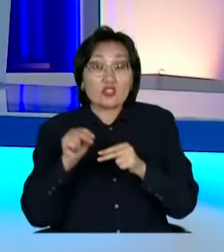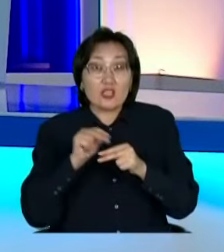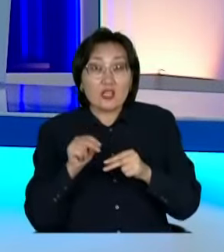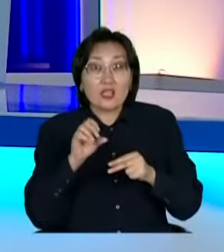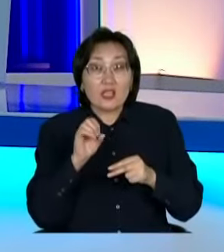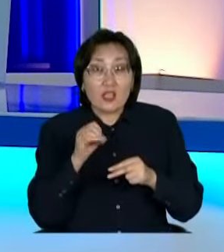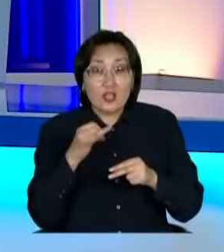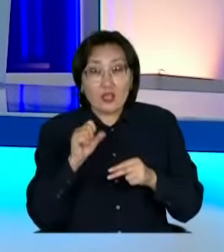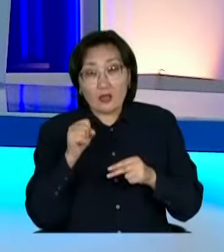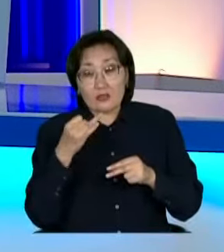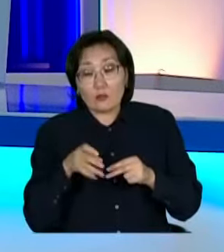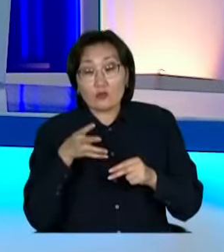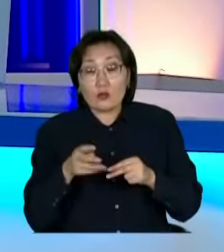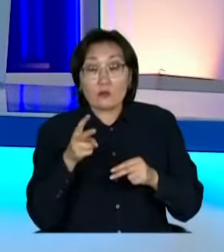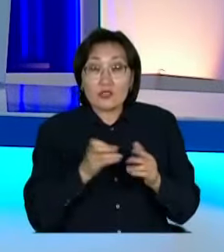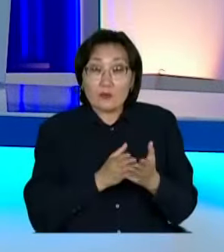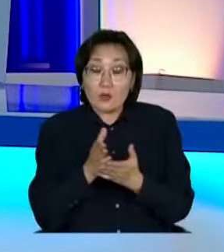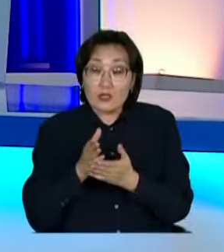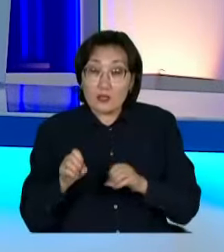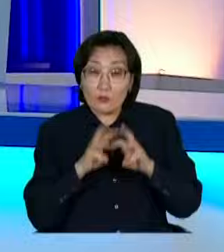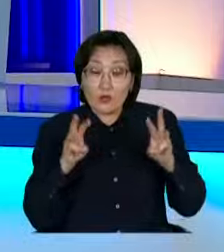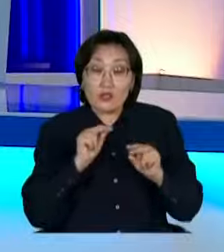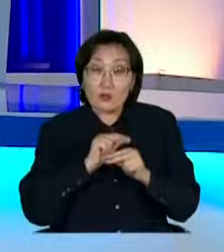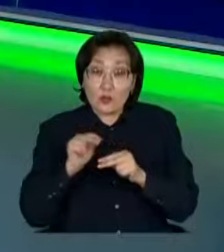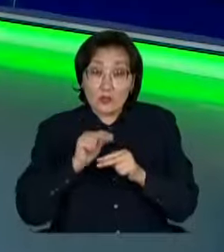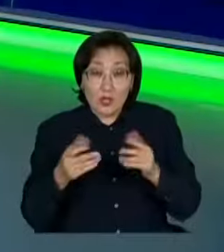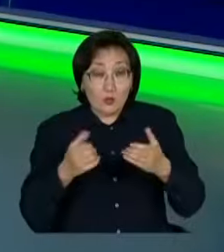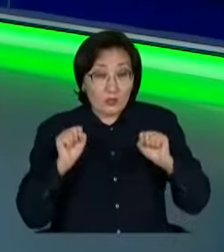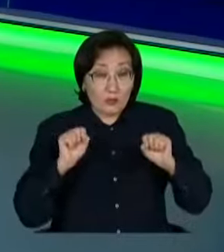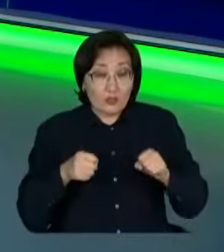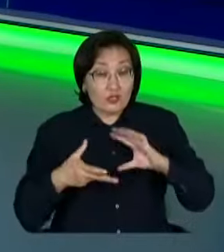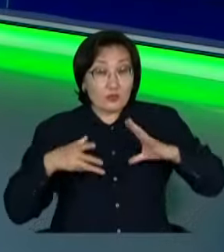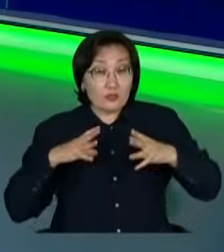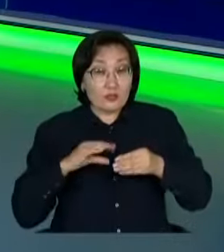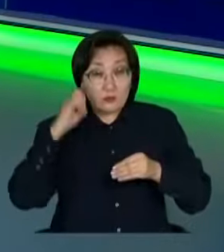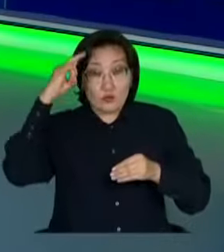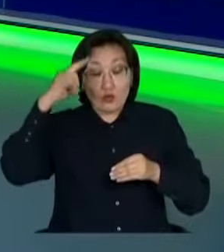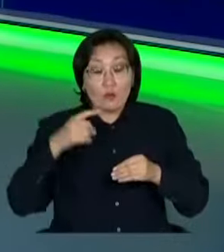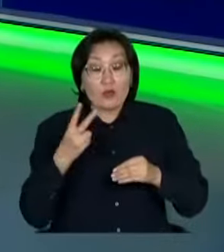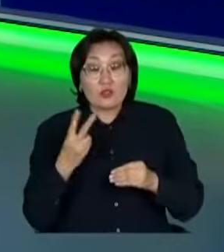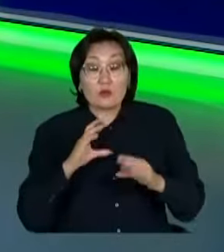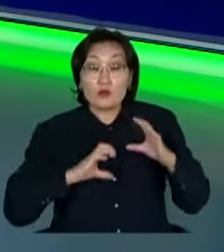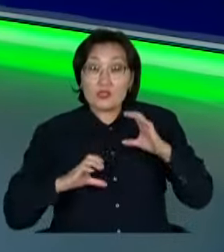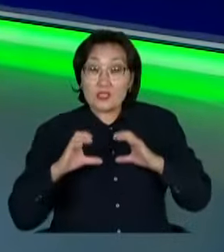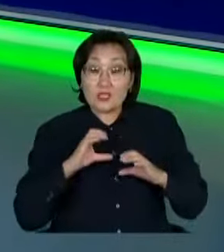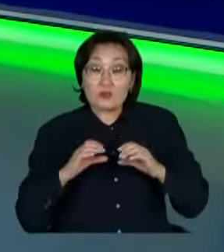AI бойынша 4200 бағытты қамтитын сабақтар қолжетімді. Жалпы елдегі 2 жоғары оқу